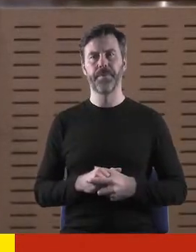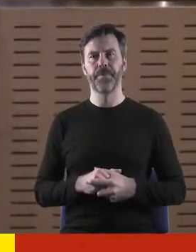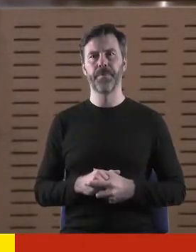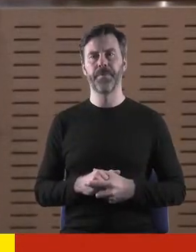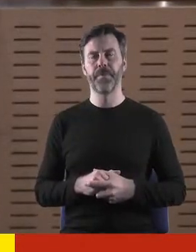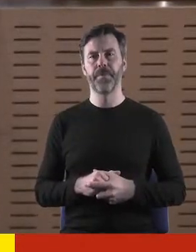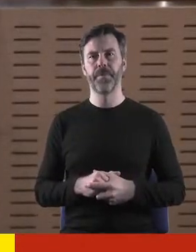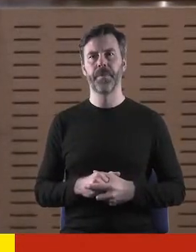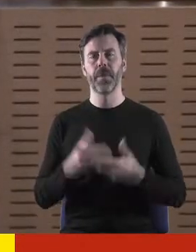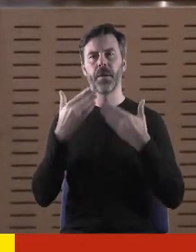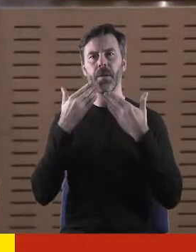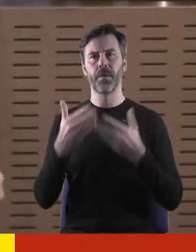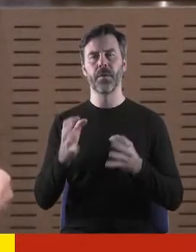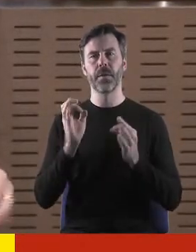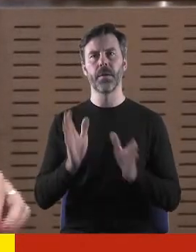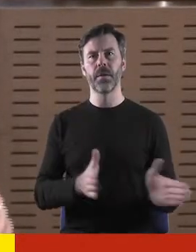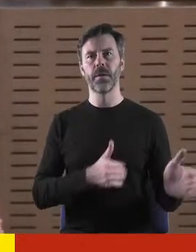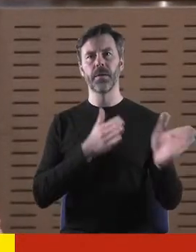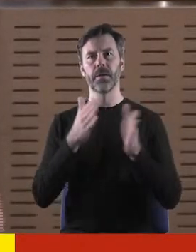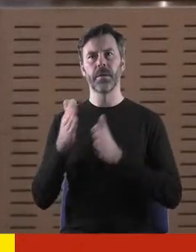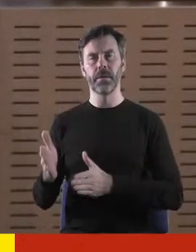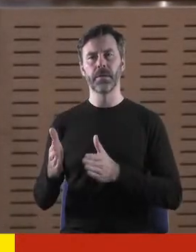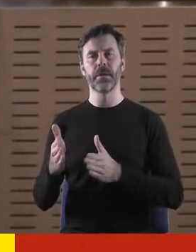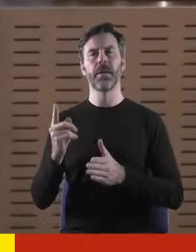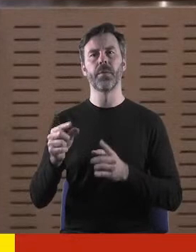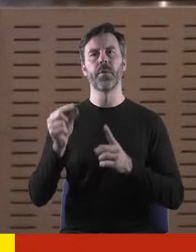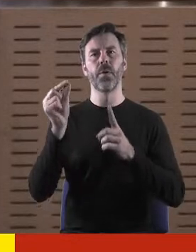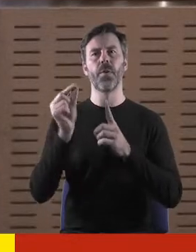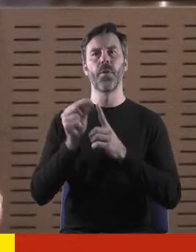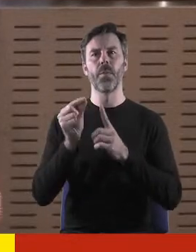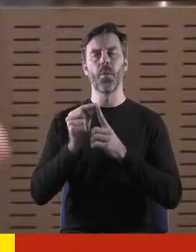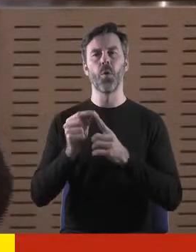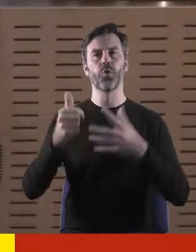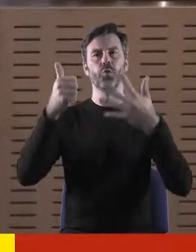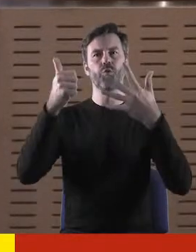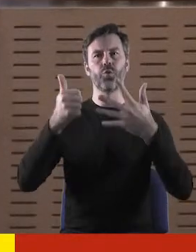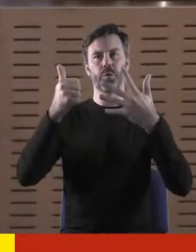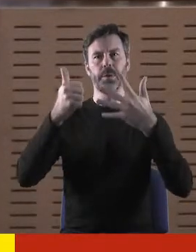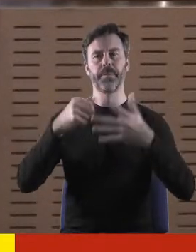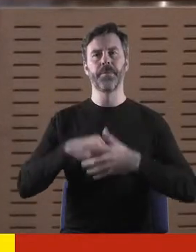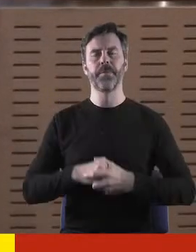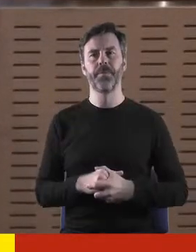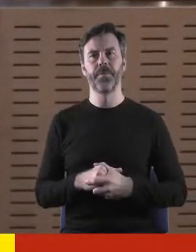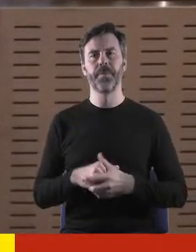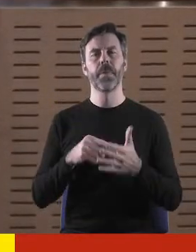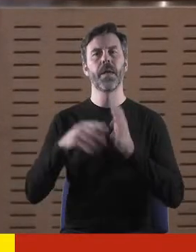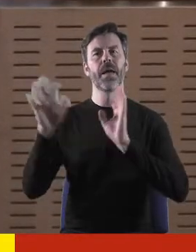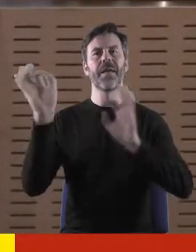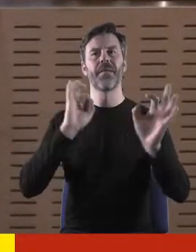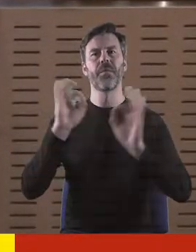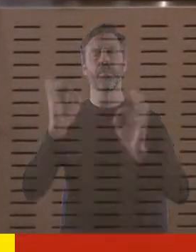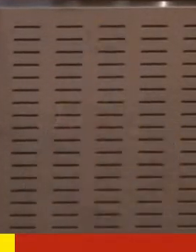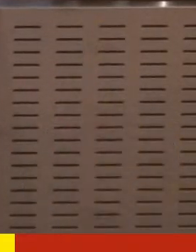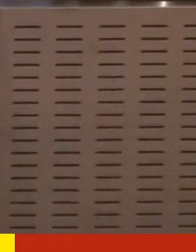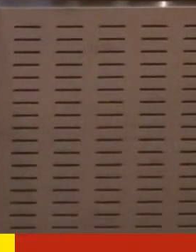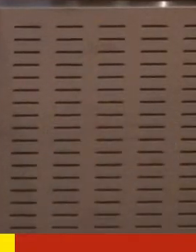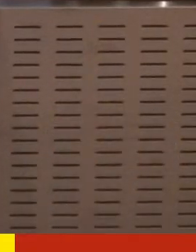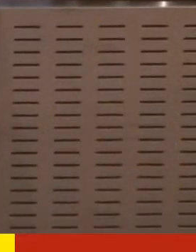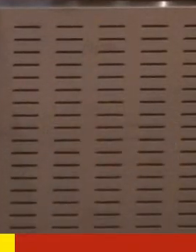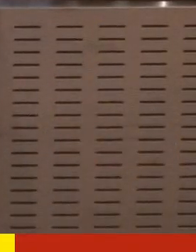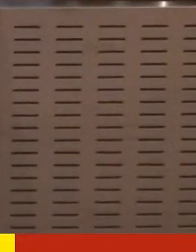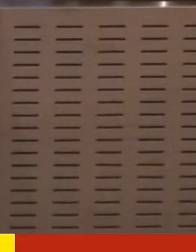Dziękuję bardzo. Przechodzimy zatem do punktu 6. To jest informacja o stanie realizacji zadań oświatowych w